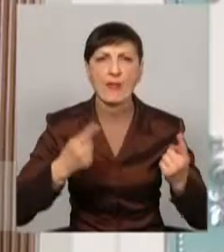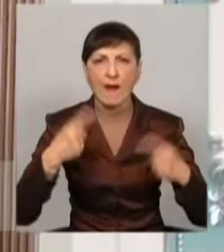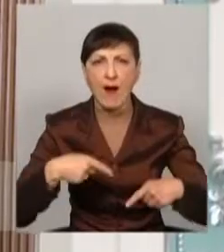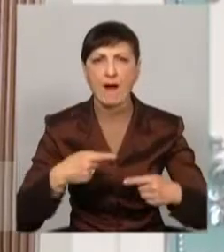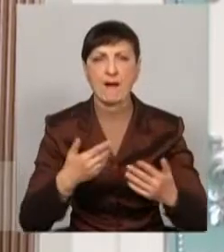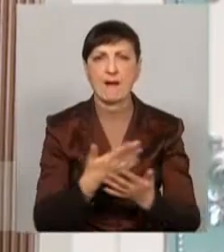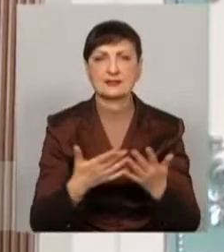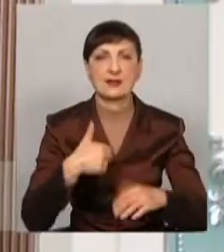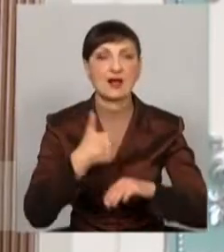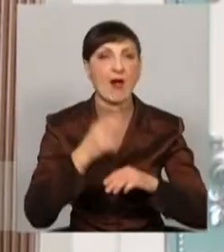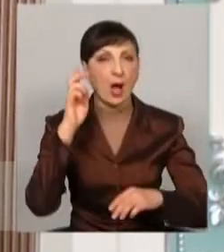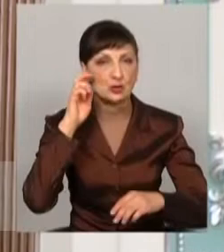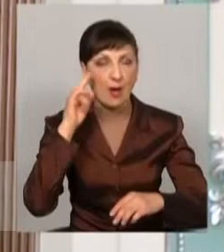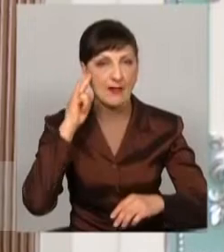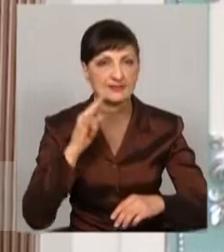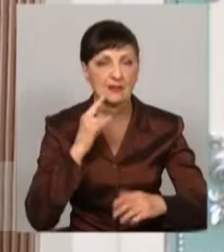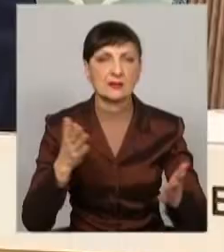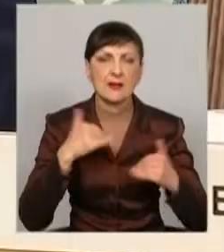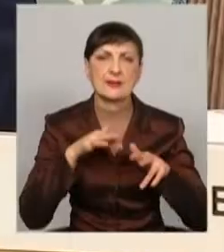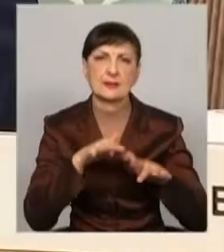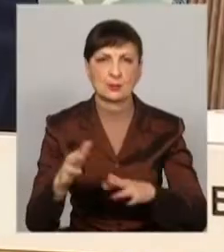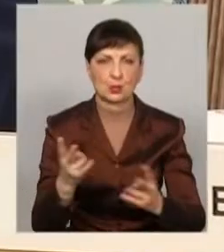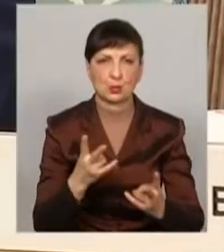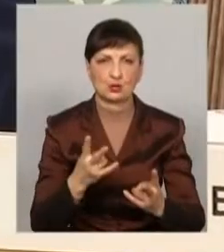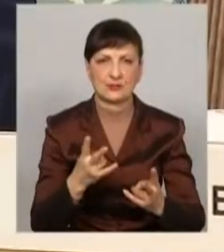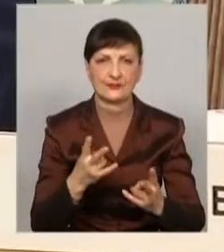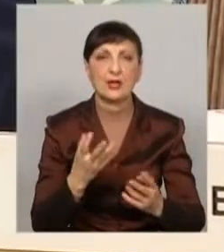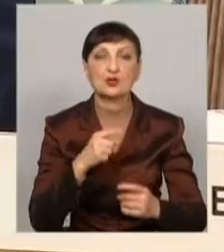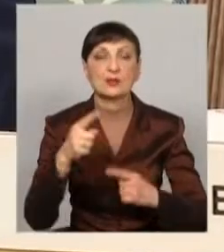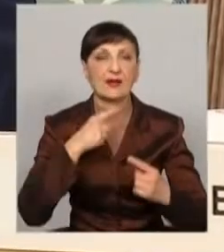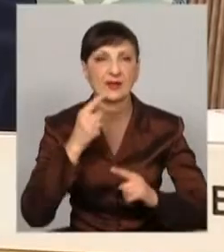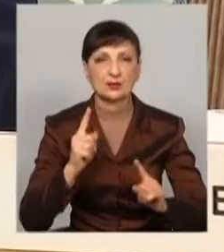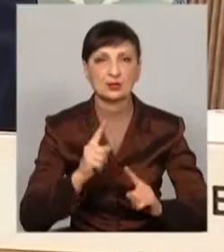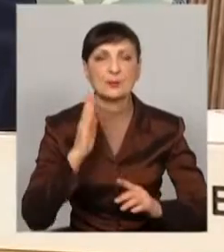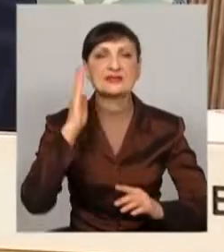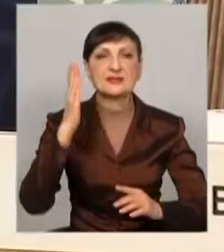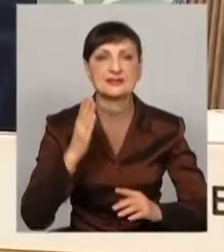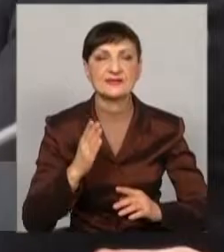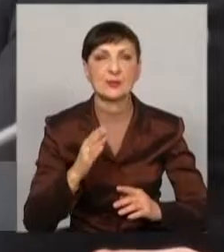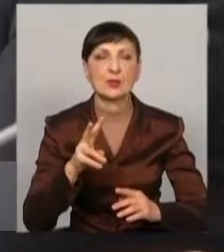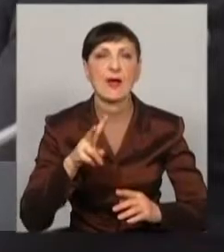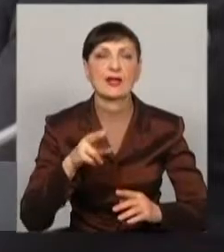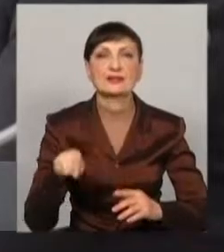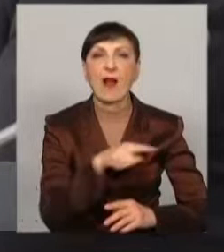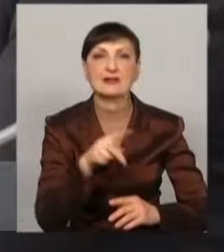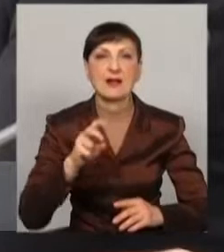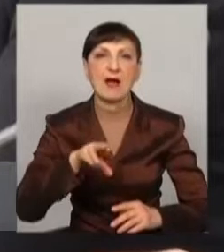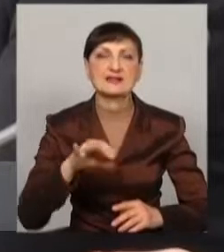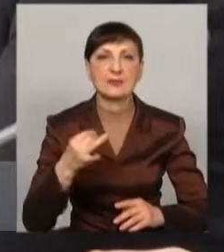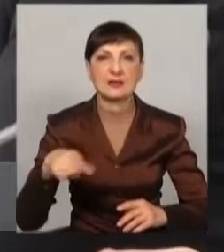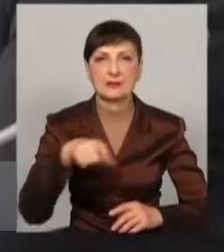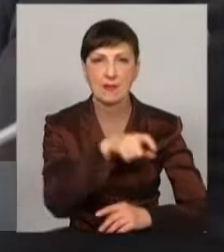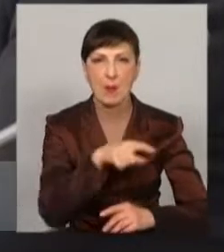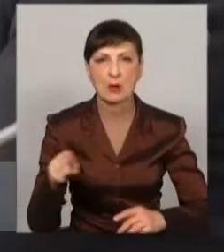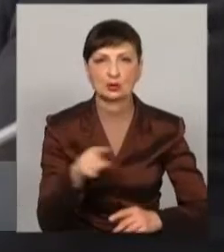Глава государства призвал принять ряд действенных мер. Он также подчеркнул перспективность транскаспийского международного транспортного